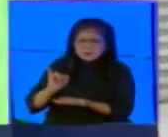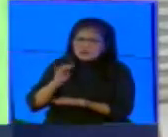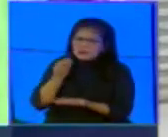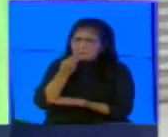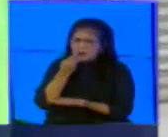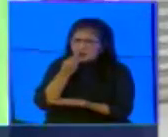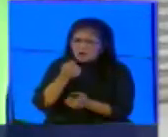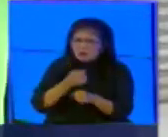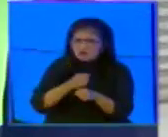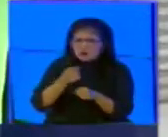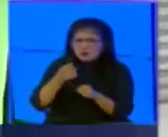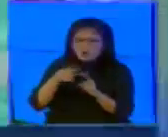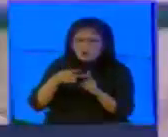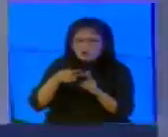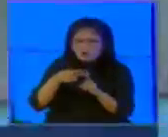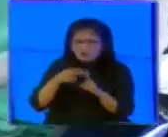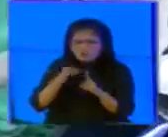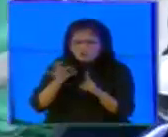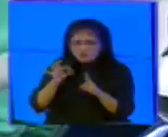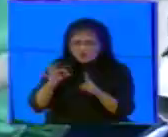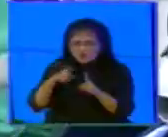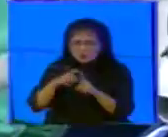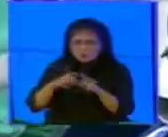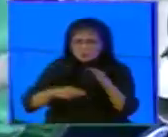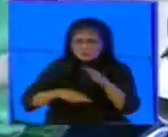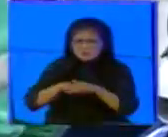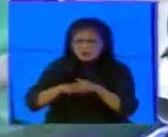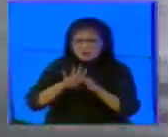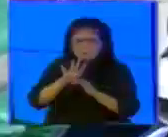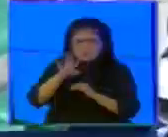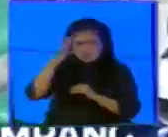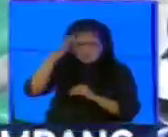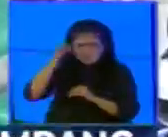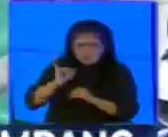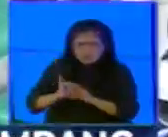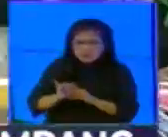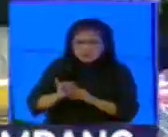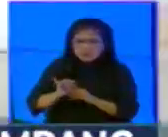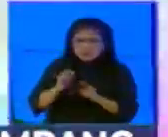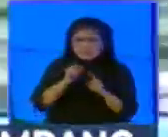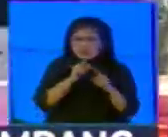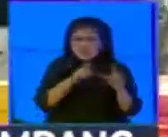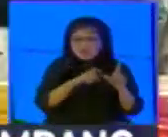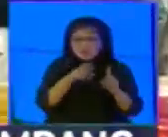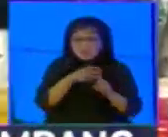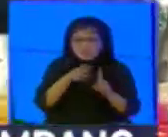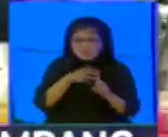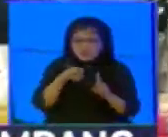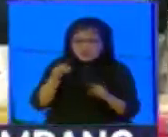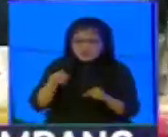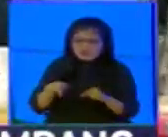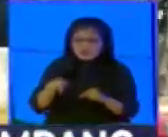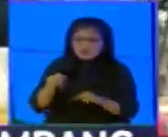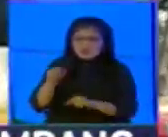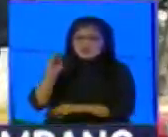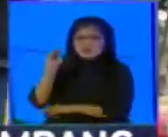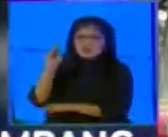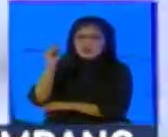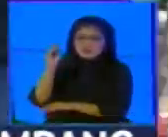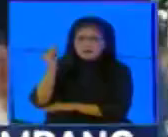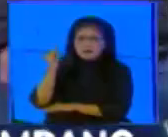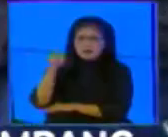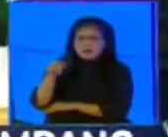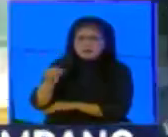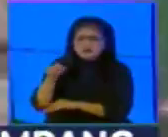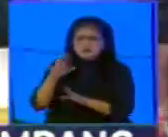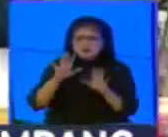hari belum tentu dapat 4 orderan. Sebelumnya dalam pembatasan sosial berskala besar, PSBB DKI Jakarta yang mulai berlaku 10 April